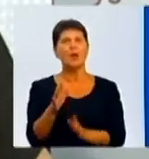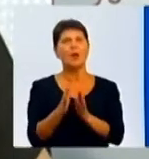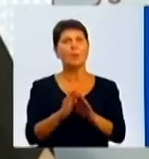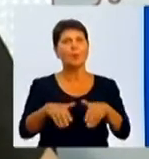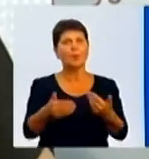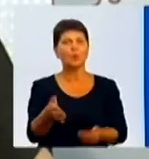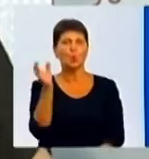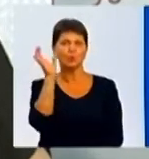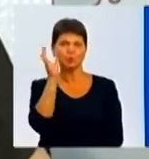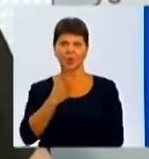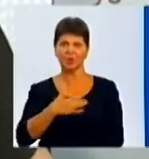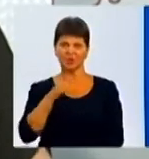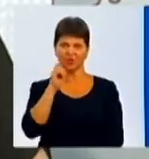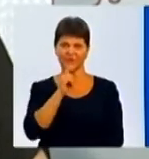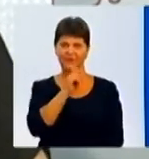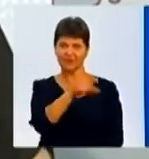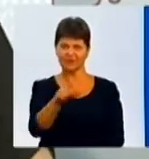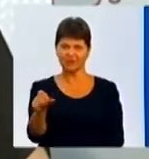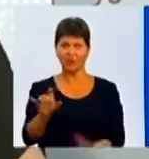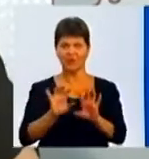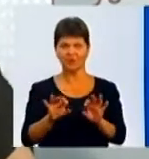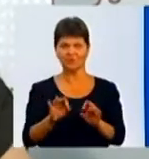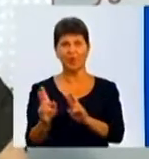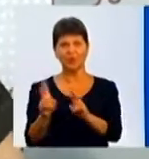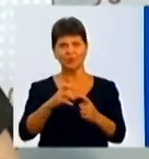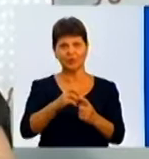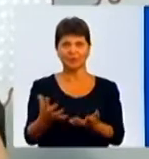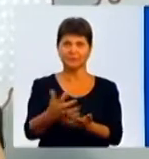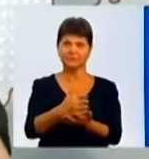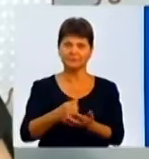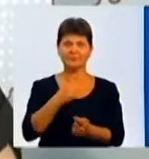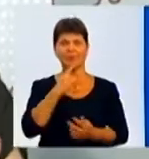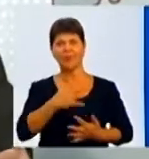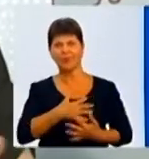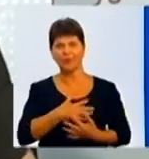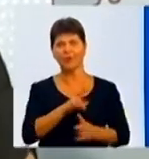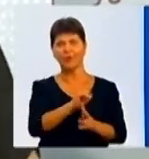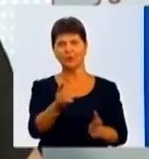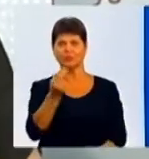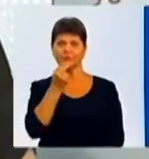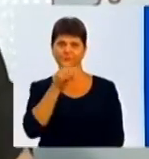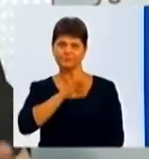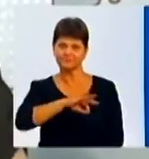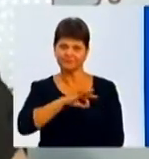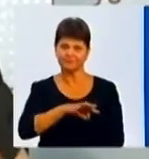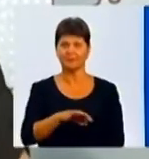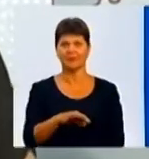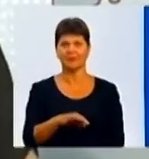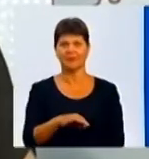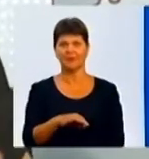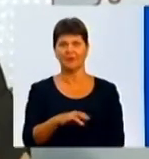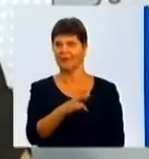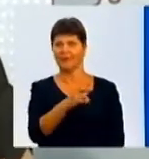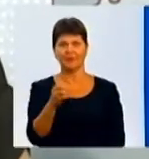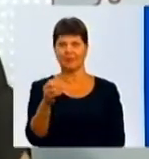вінничан, вони розповідають, хтось збирає гриби, полюбляє цю справу, хтось вживає їх їжу і не уявляє собі життя